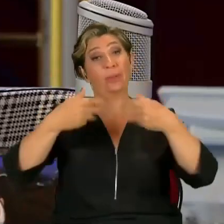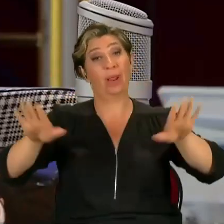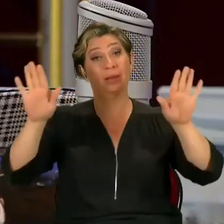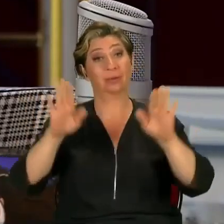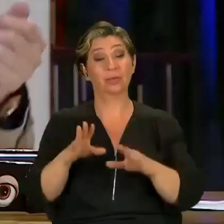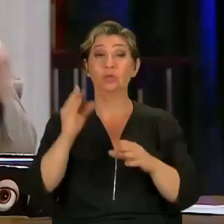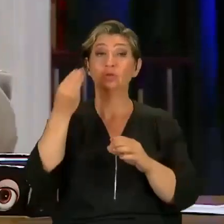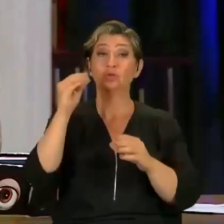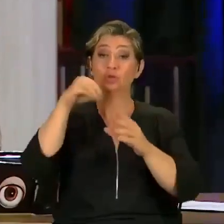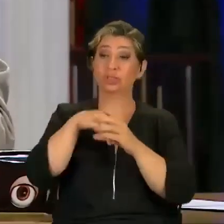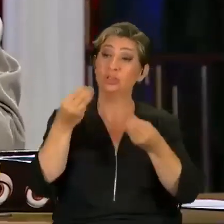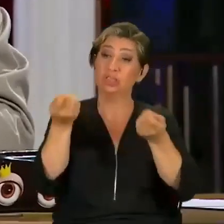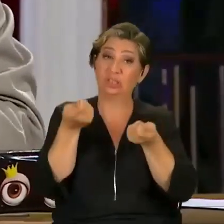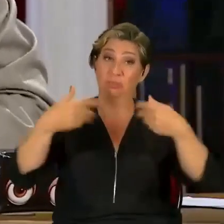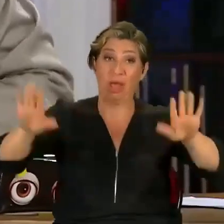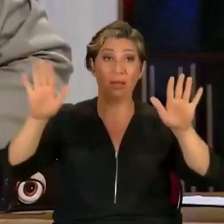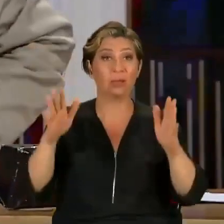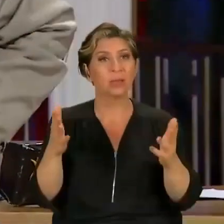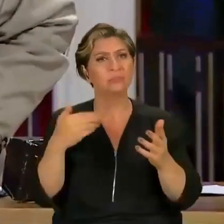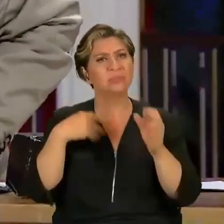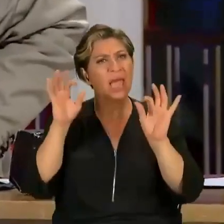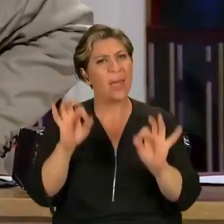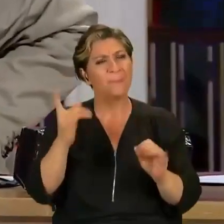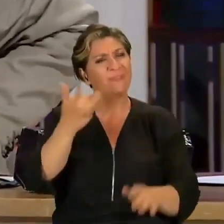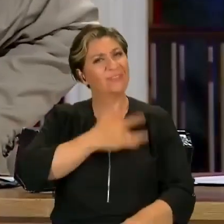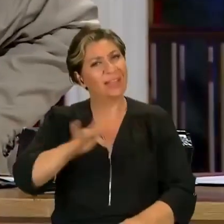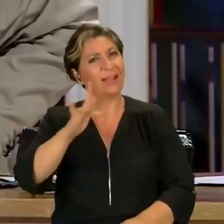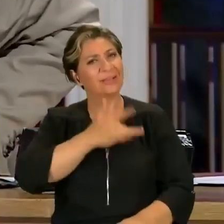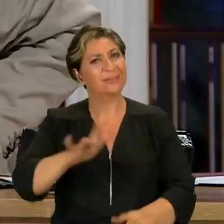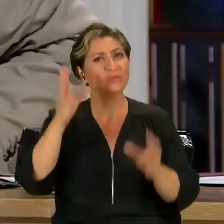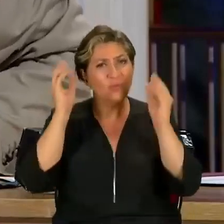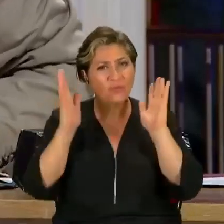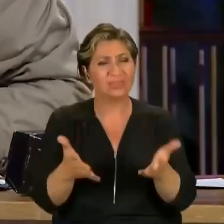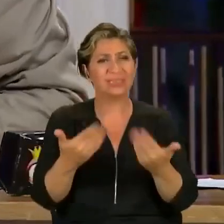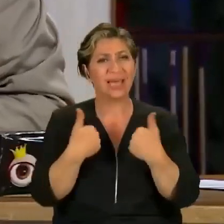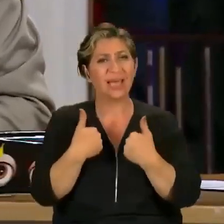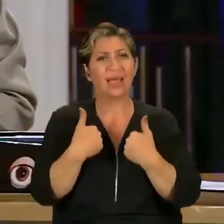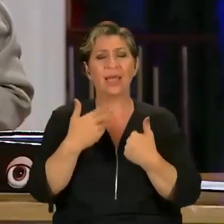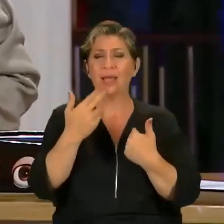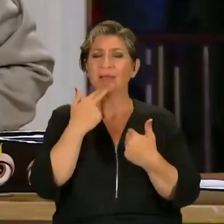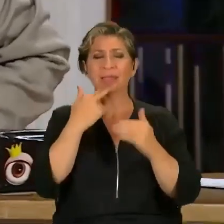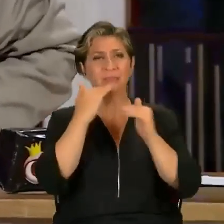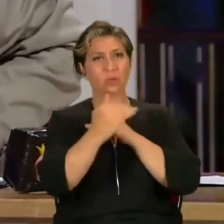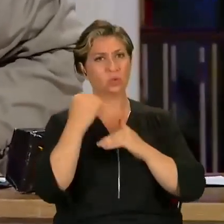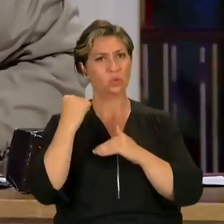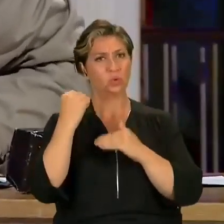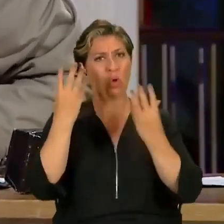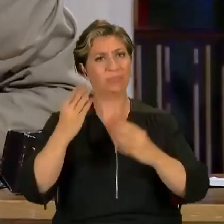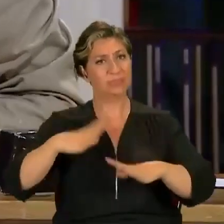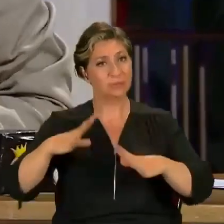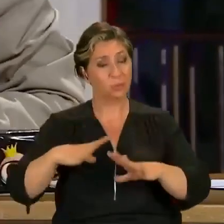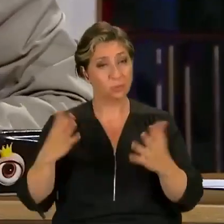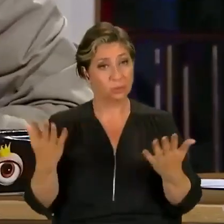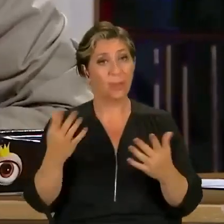bırak. Çocuk için de işi bırak. Yani biz sürekli bir fedakarlık beklentisindeyiz. Evet, evet. Kadınlarımızın hani güçlü yani olmasını